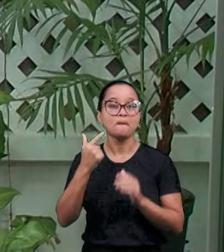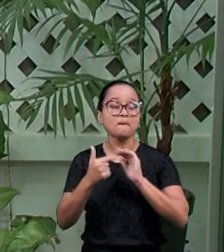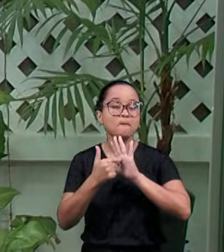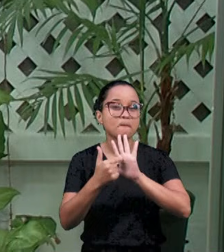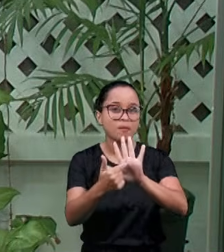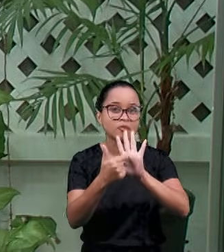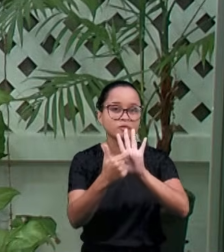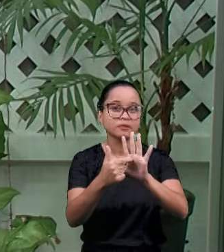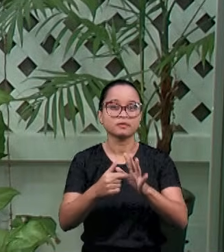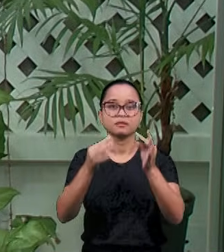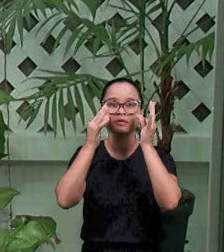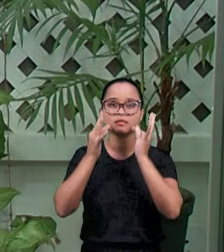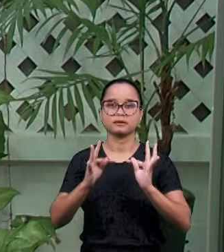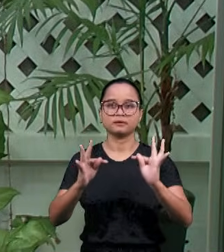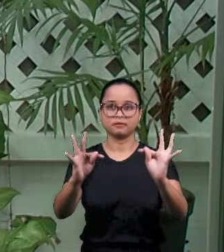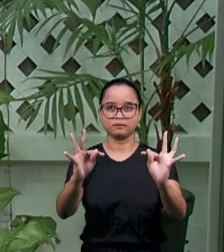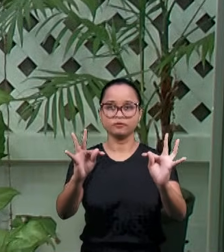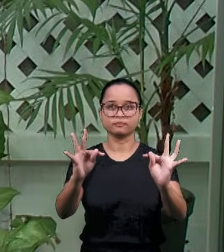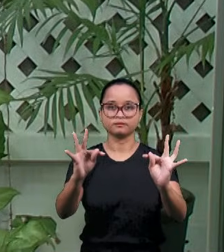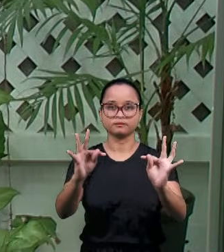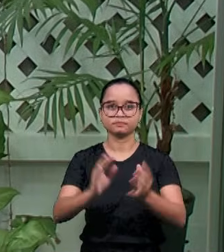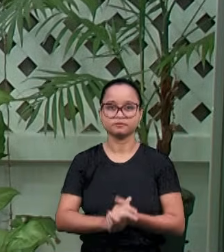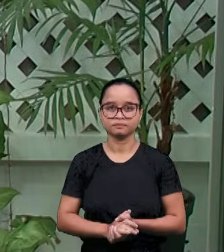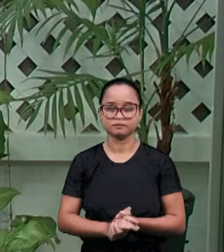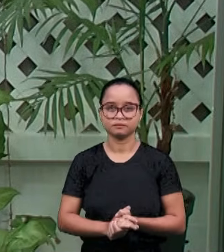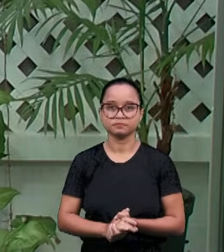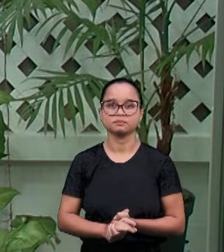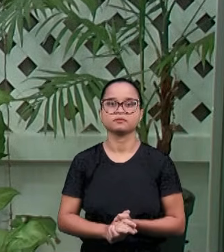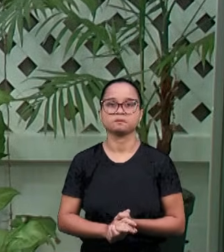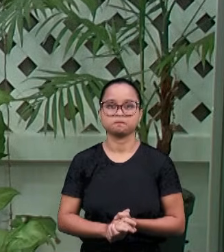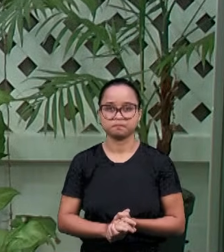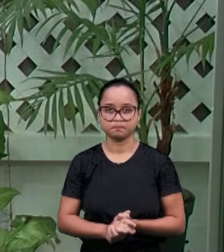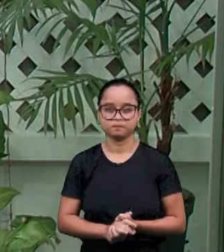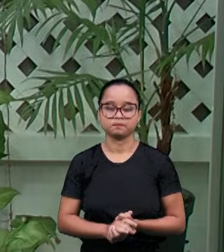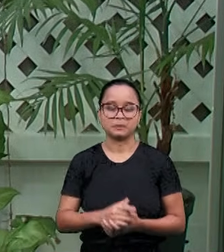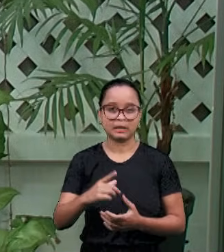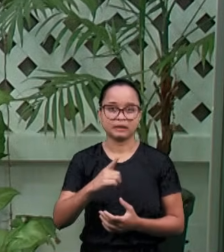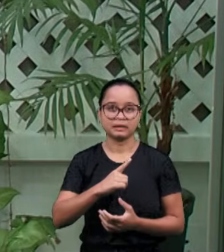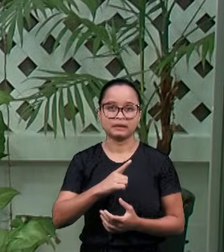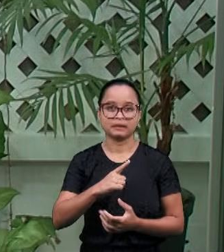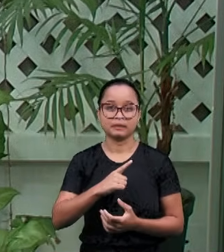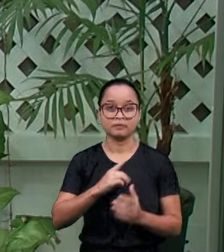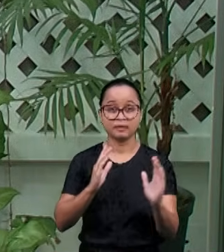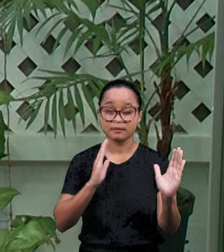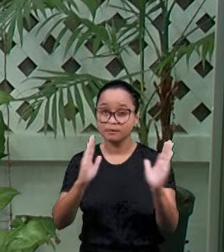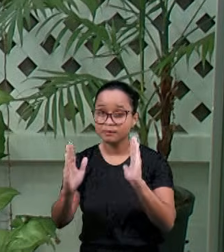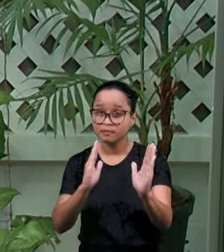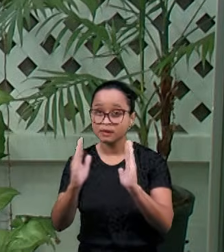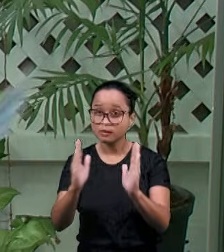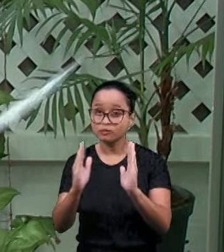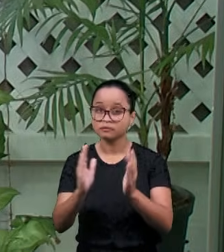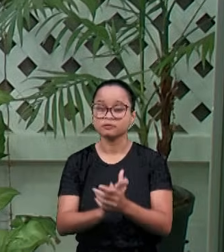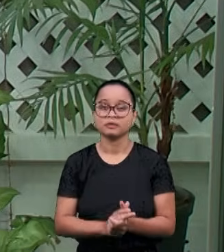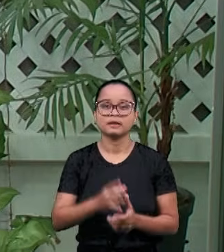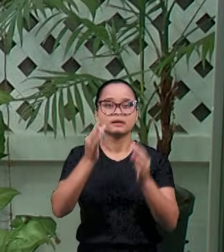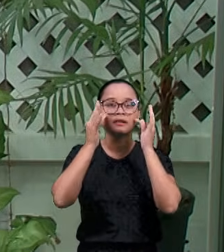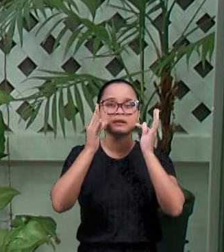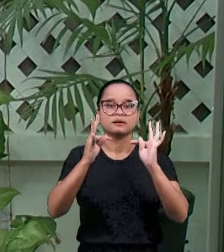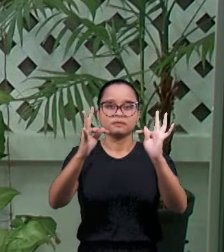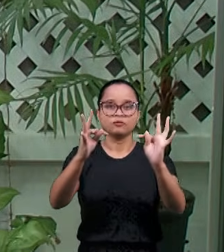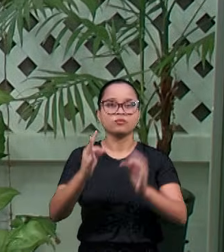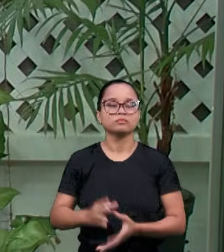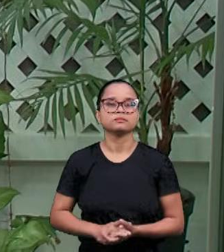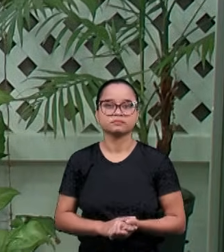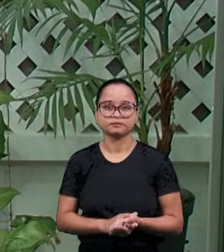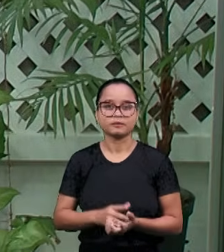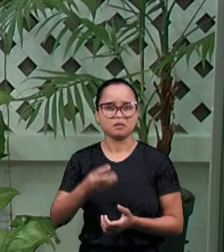concerne à témoignages qui ont eu pendant cette période. Témoignages, nous avons ici des